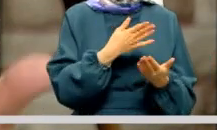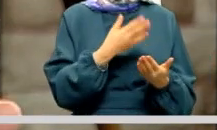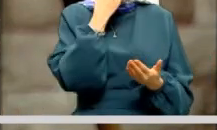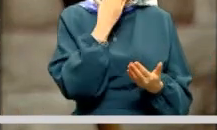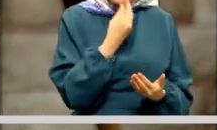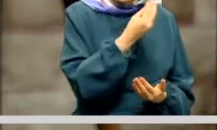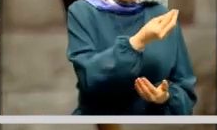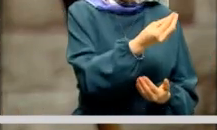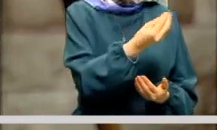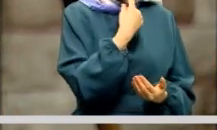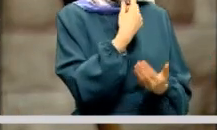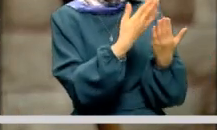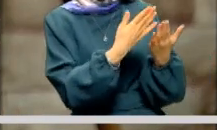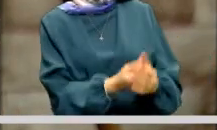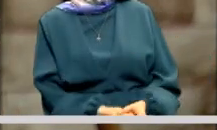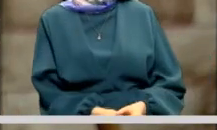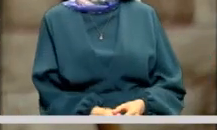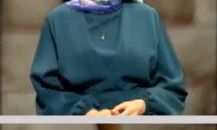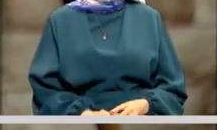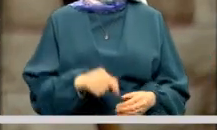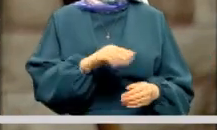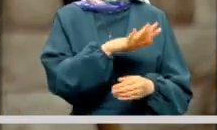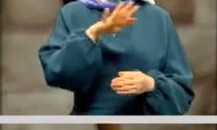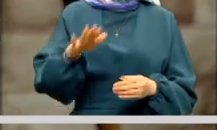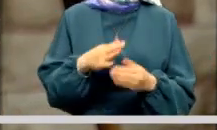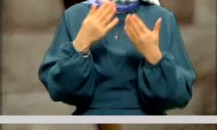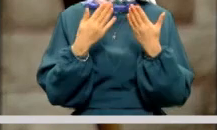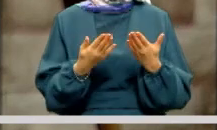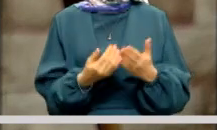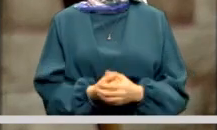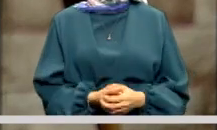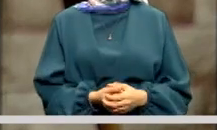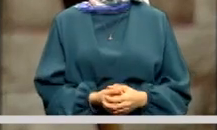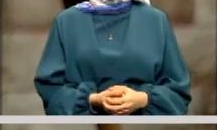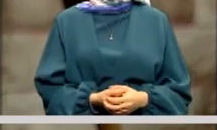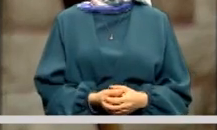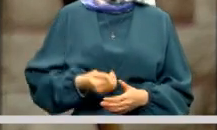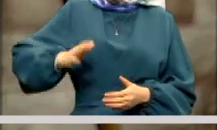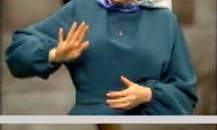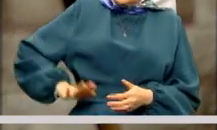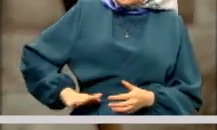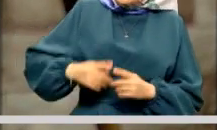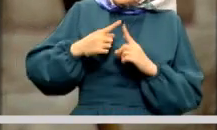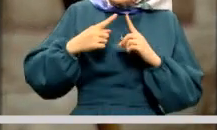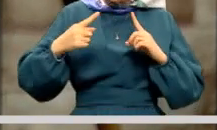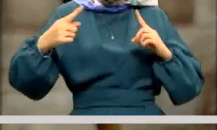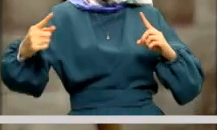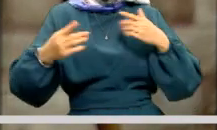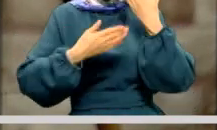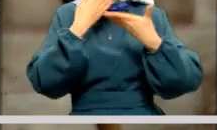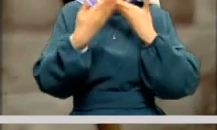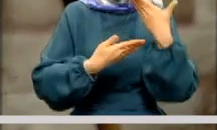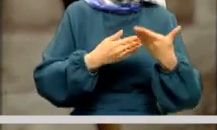de hediye ederdim deyi ver şimdi Bütün bunlar aslında küçüklükten itibaren verildiği takdirde